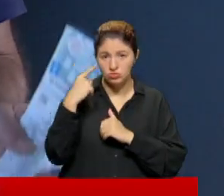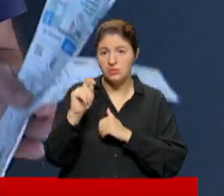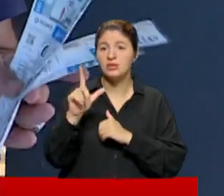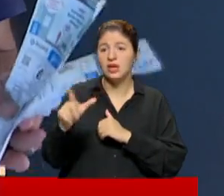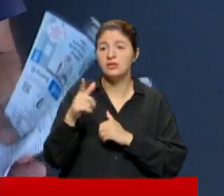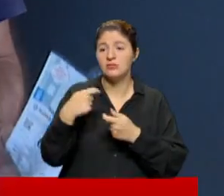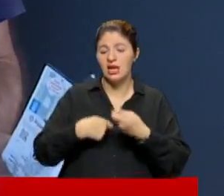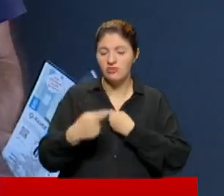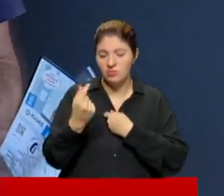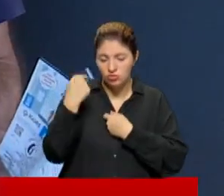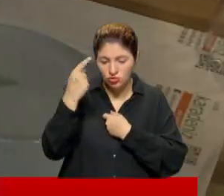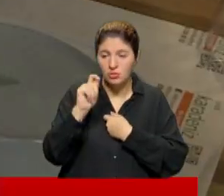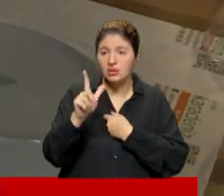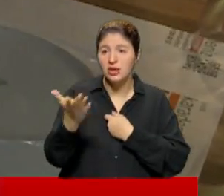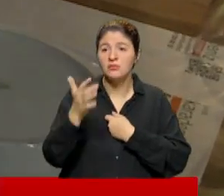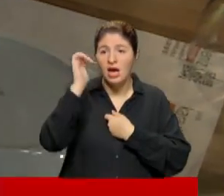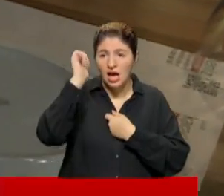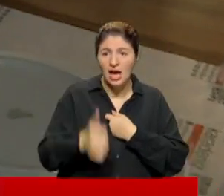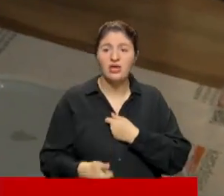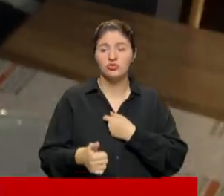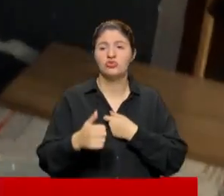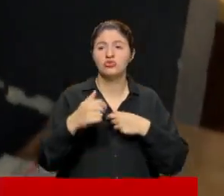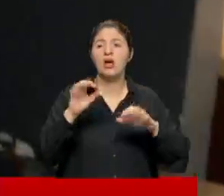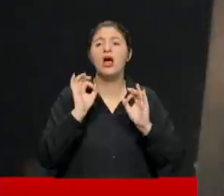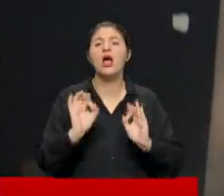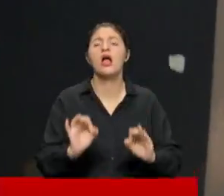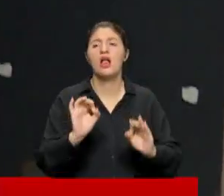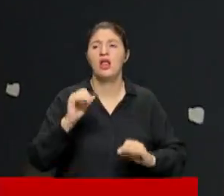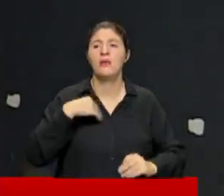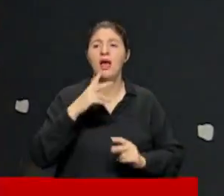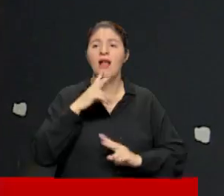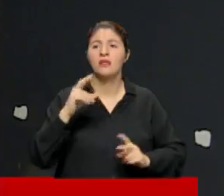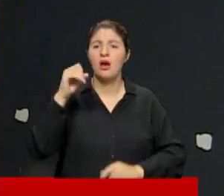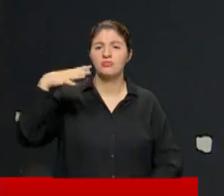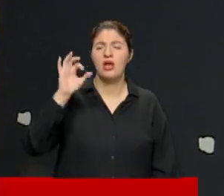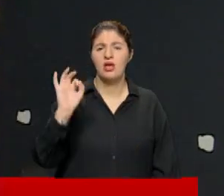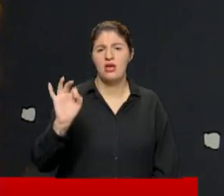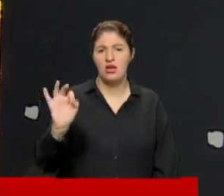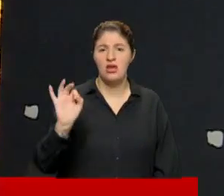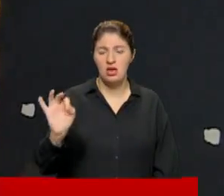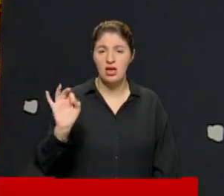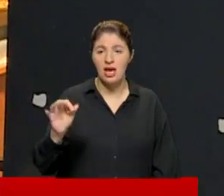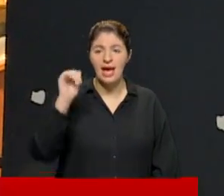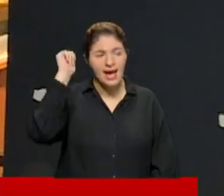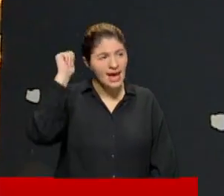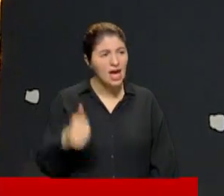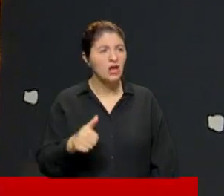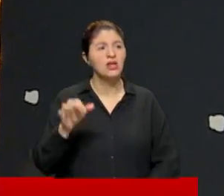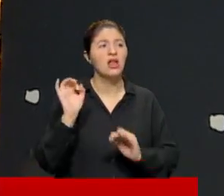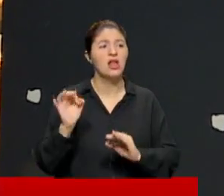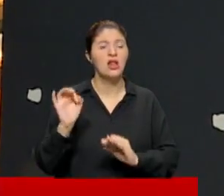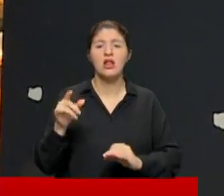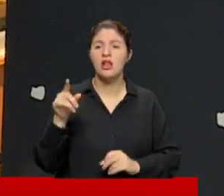lazım esnafı Biraz düşünmek lazım Her gün standart yaktığım elektriği yakıyorum Her gün standart